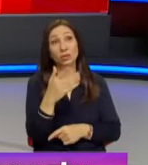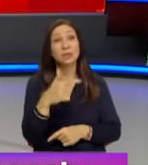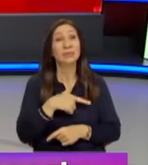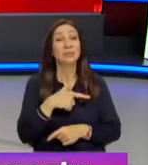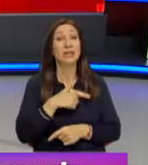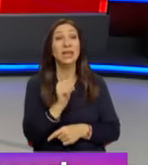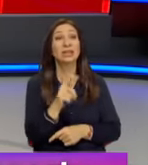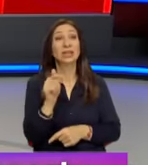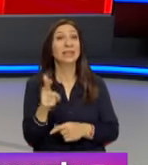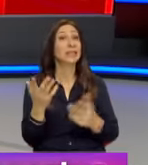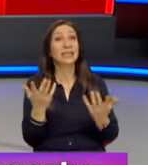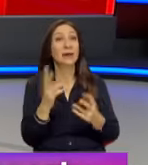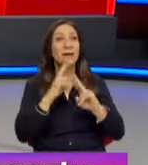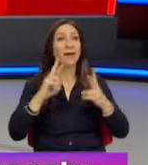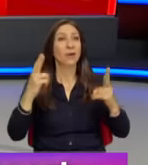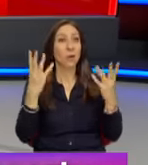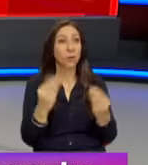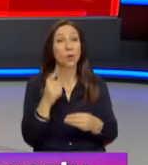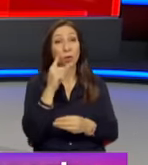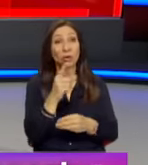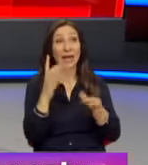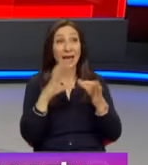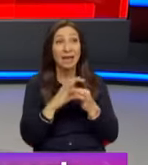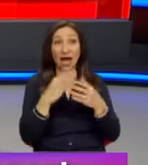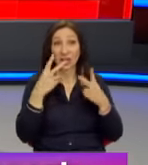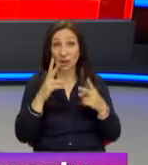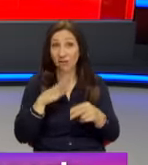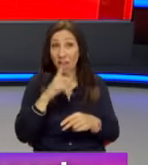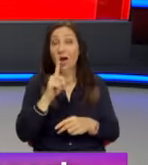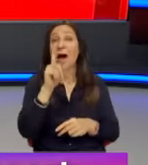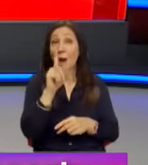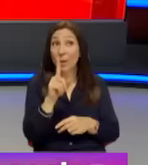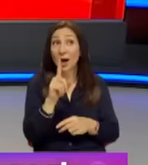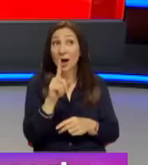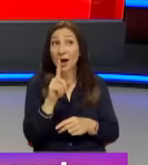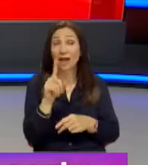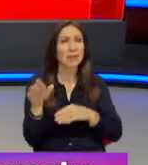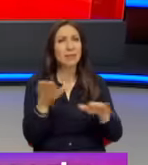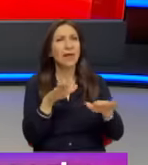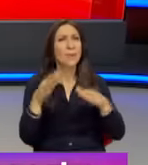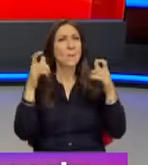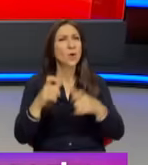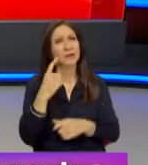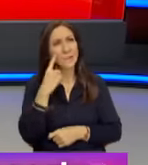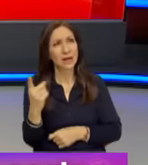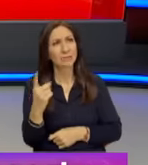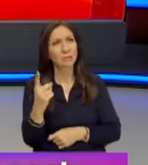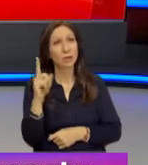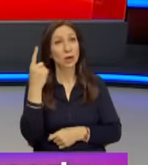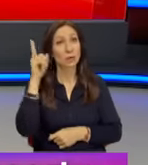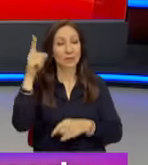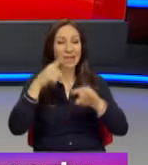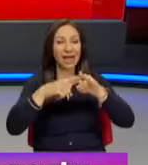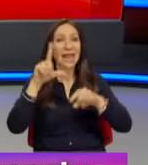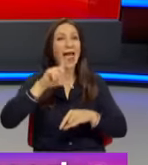İzmir'in ilçeleri nasıl bir renge boyandı? Ona dair notlarımız da var. Yalnız deprem bölgesine gidelim mi diyor